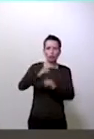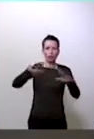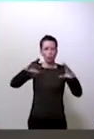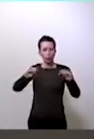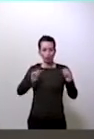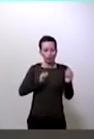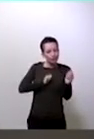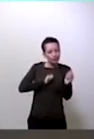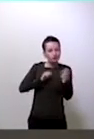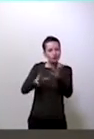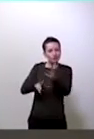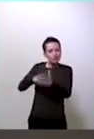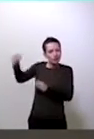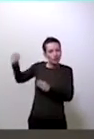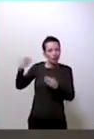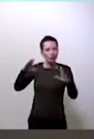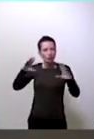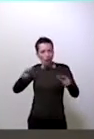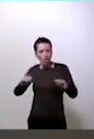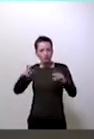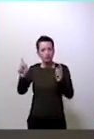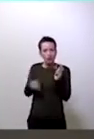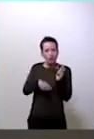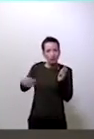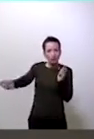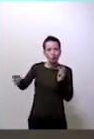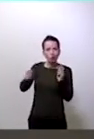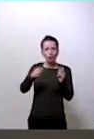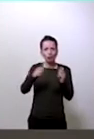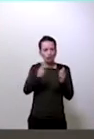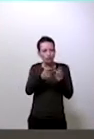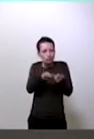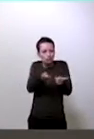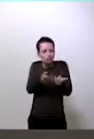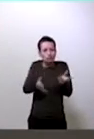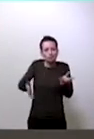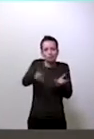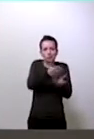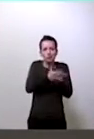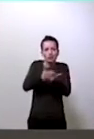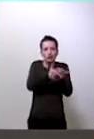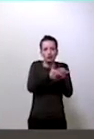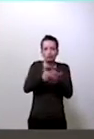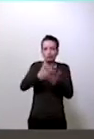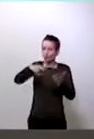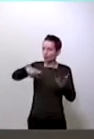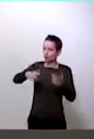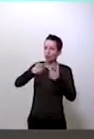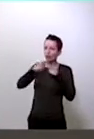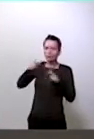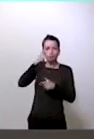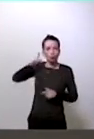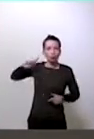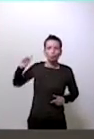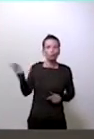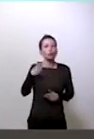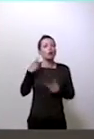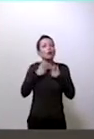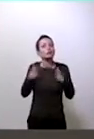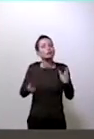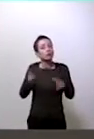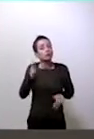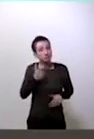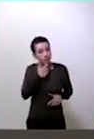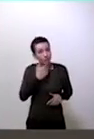des extérieurs, de la nature, des communs, mais aussi des logements plus accessibles pour toutes et pour tous. Et quand on dit plus accessible, ça veut dire plus